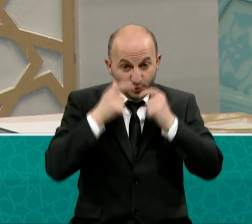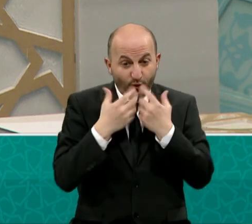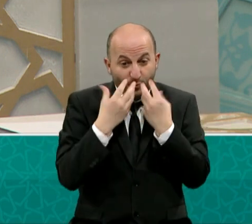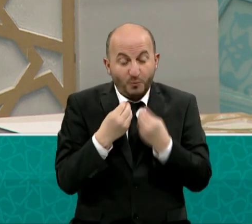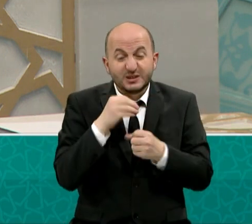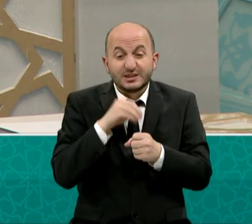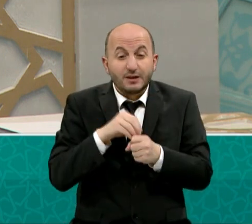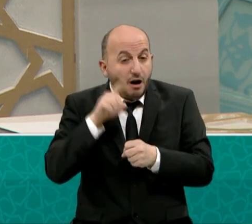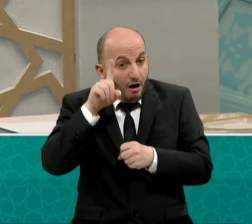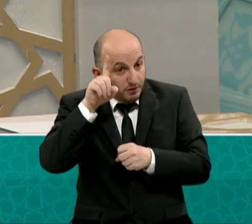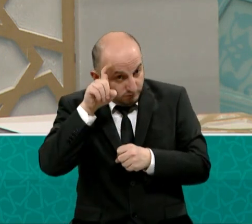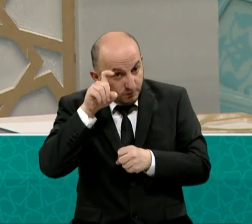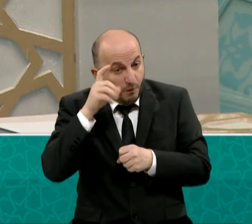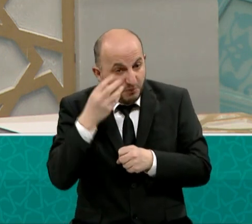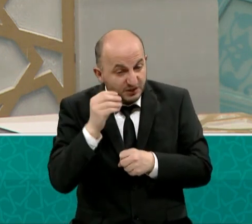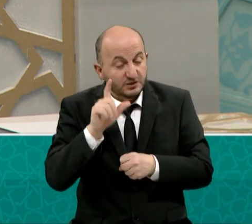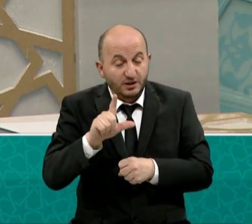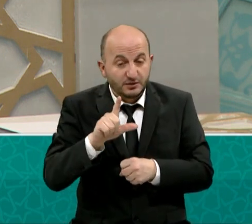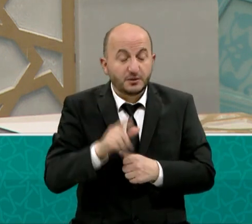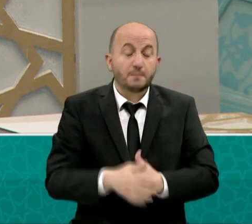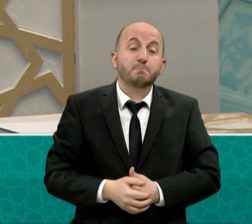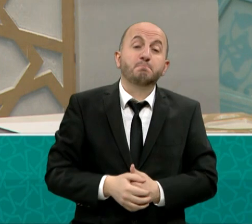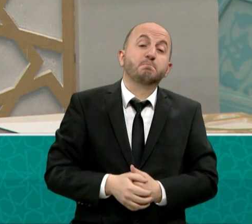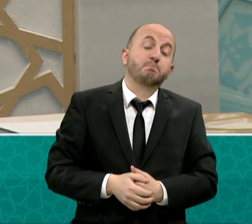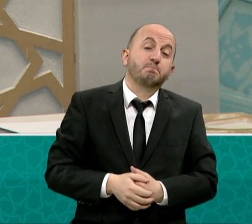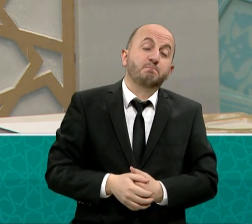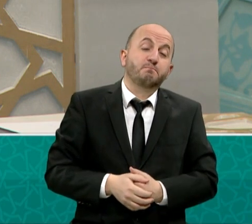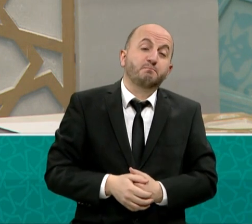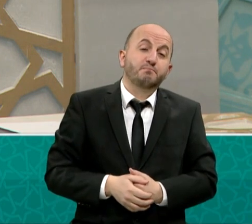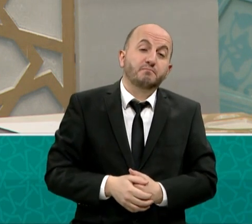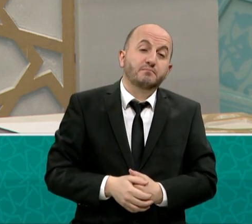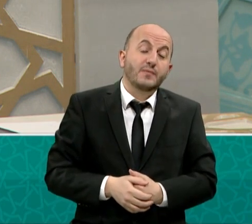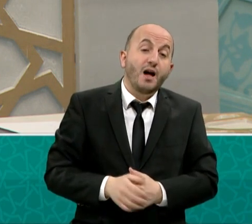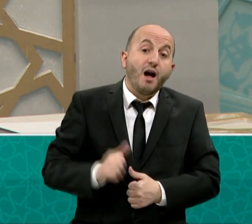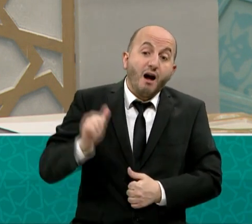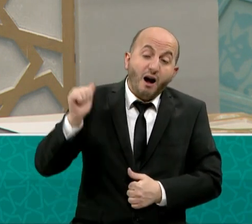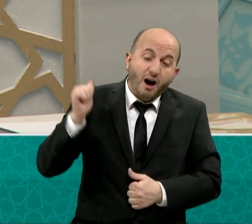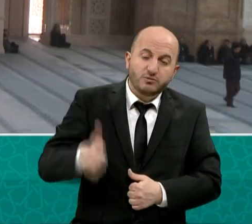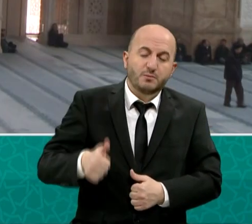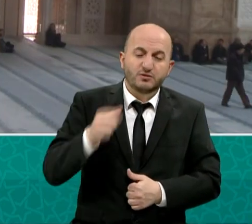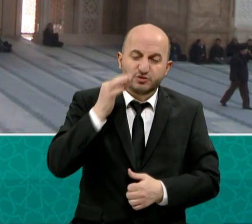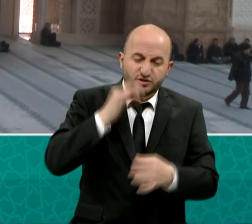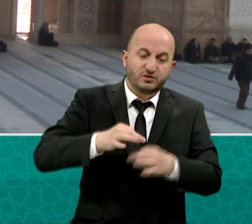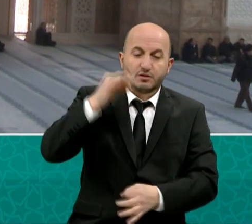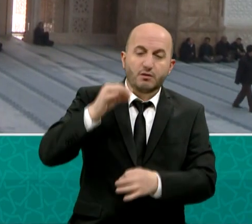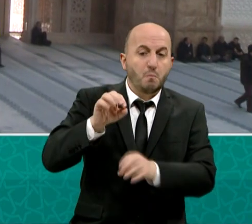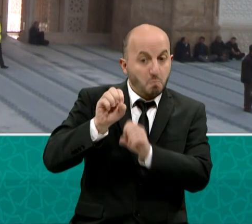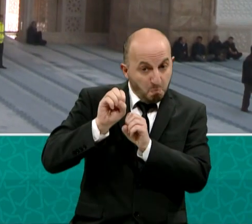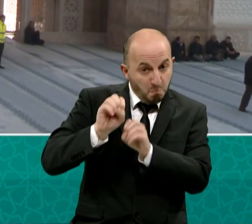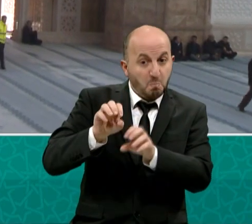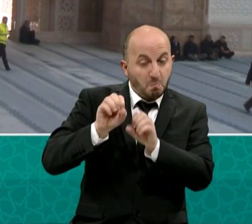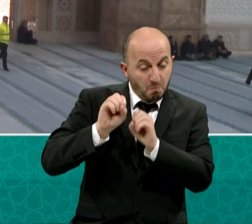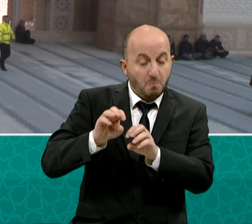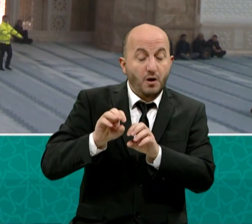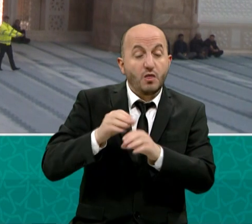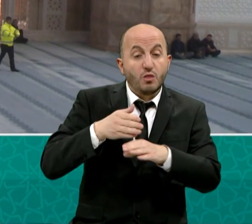akıl bali olması gerekir. Tabi akıl da her zaman insana rehberlik etmede,